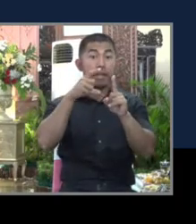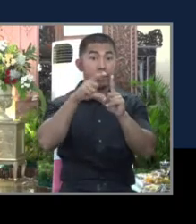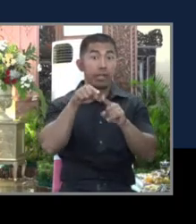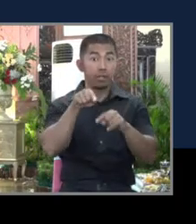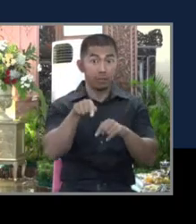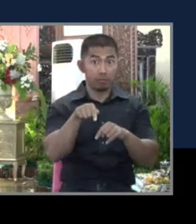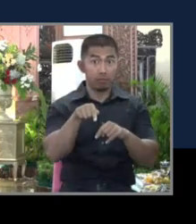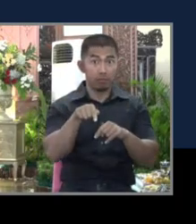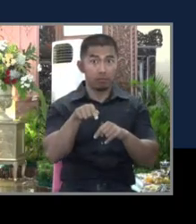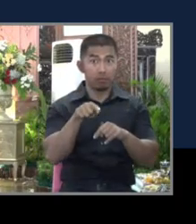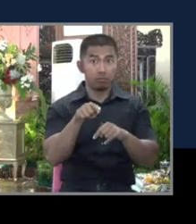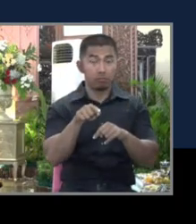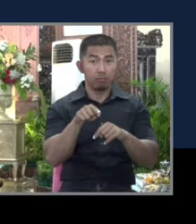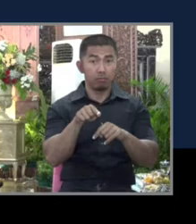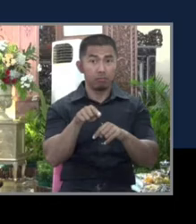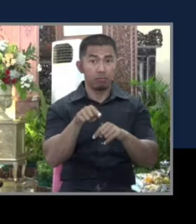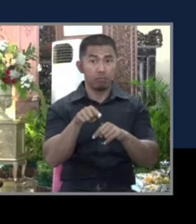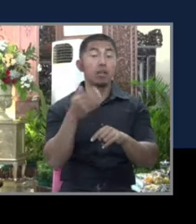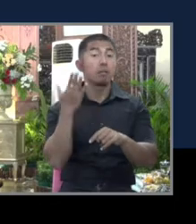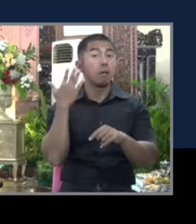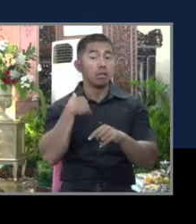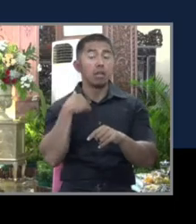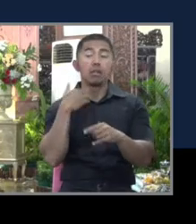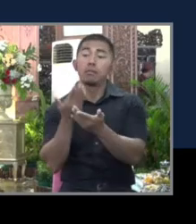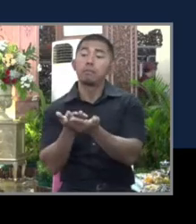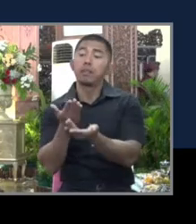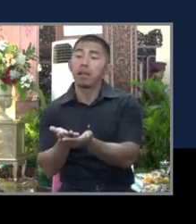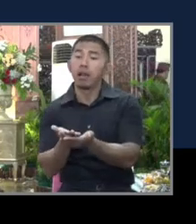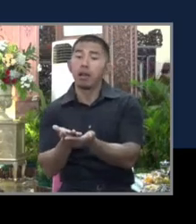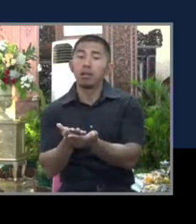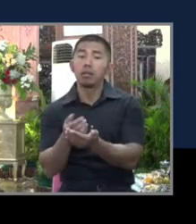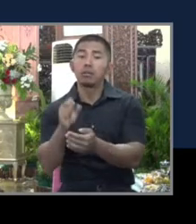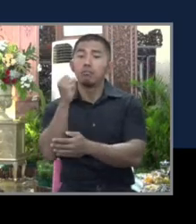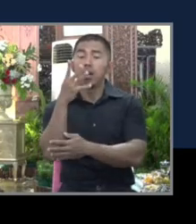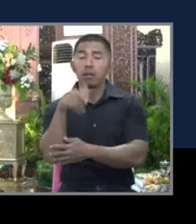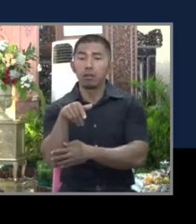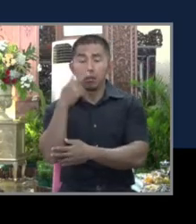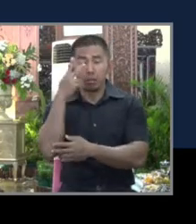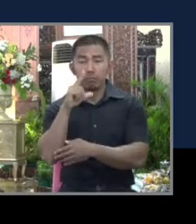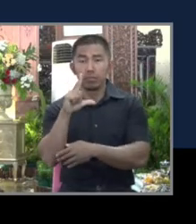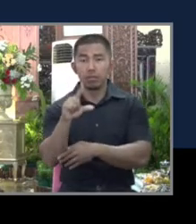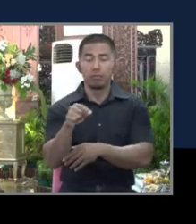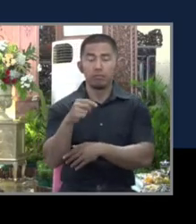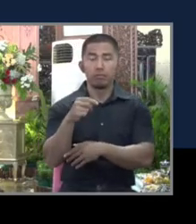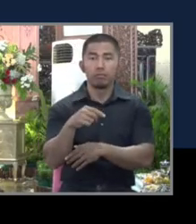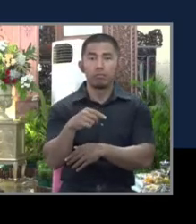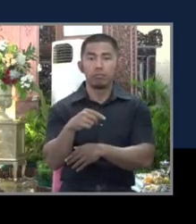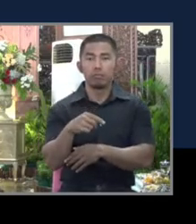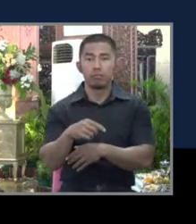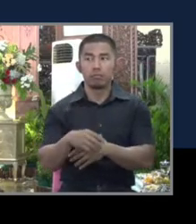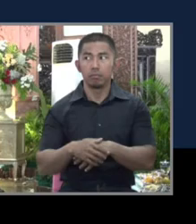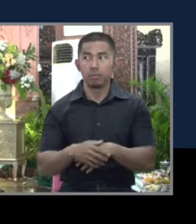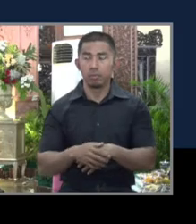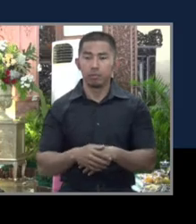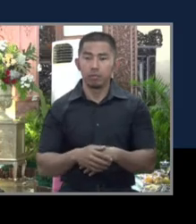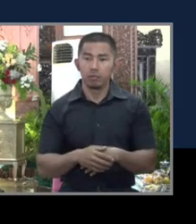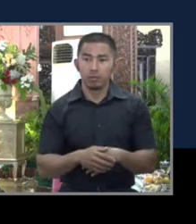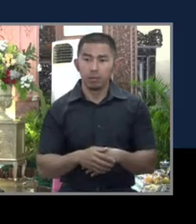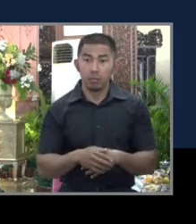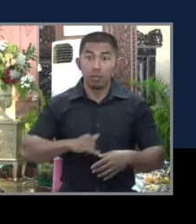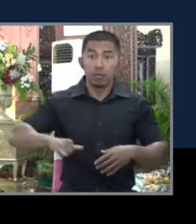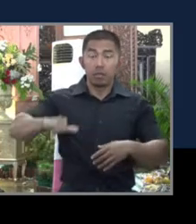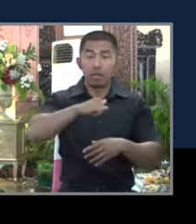toktil? Kemarin sore saya diminta Kementerian Keuangan berserta Provinsi Jawa Timur untuk memaparkan pengalaman.